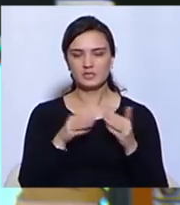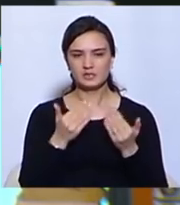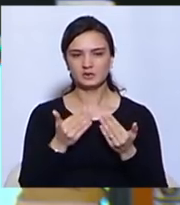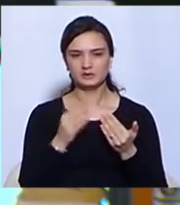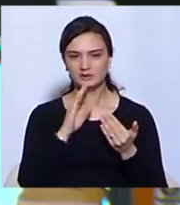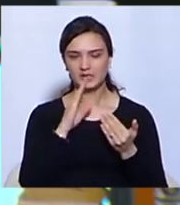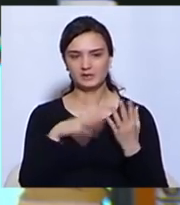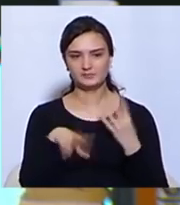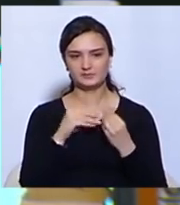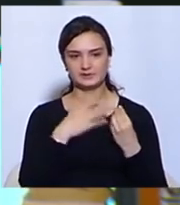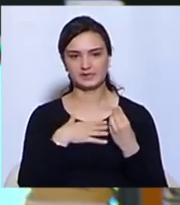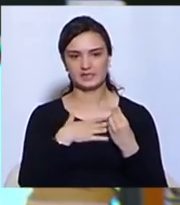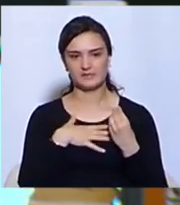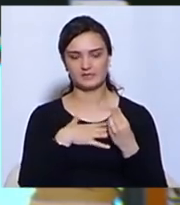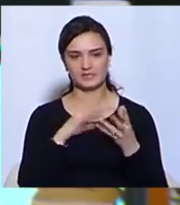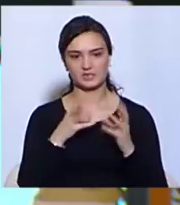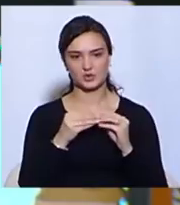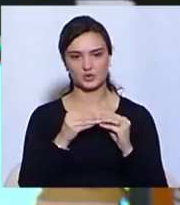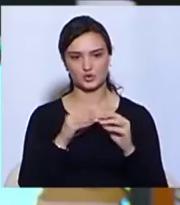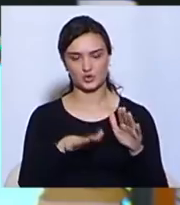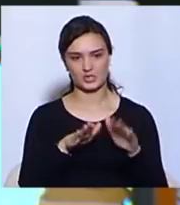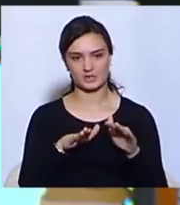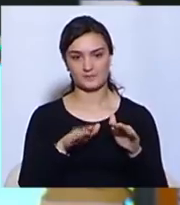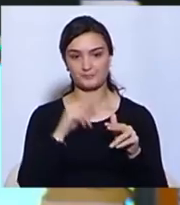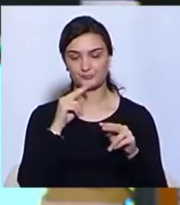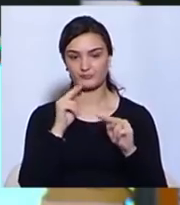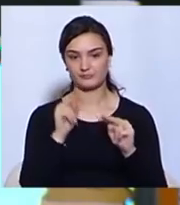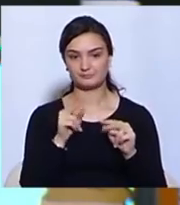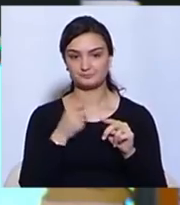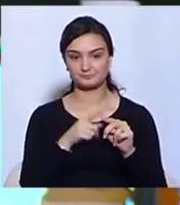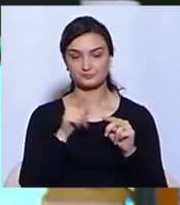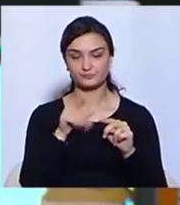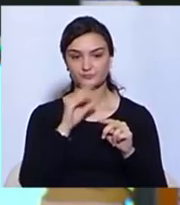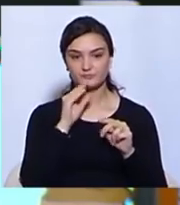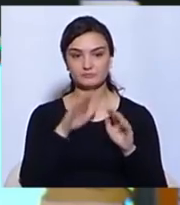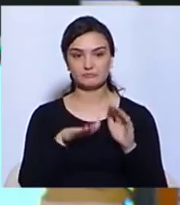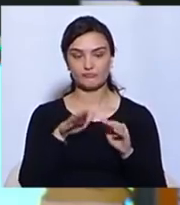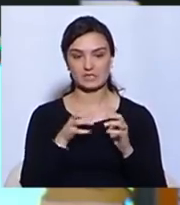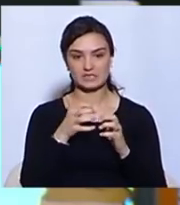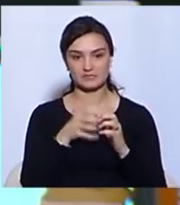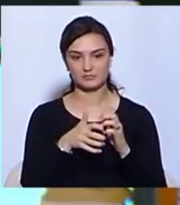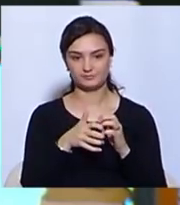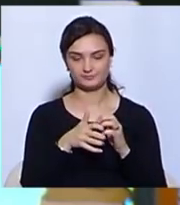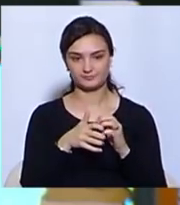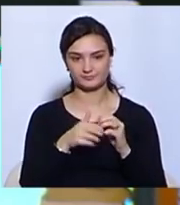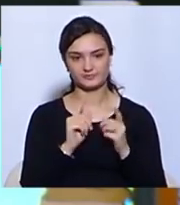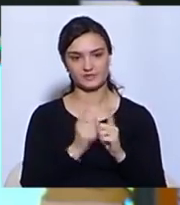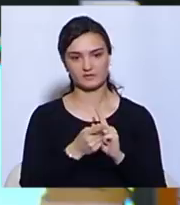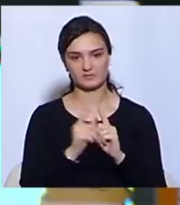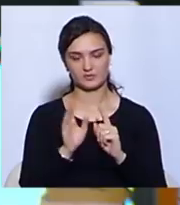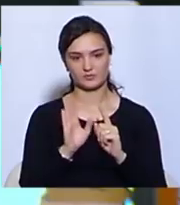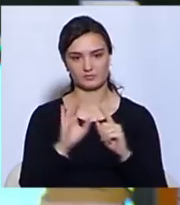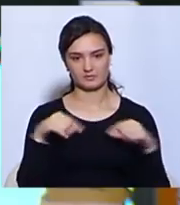იმიტომ რომ ქალები ღელავენ ზოგად წონაზე. მიაქციეთ ყურადღება მაშინაც კი, როდესაც წონა სტაბილურია, გვეცვლება თუ